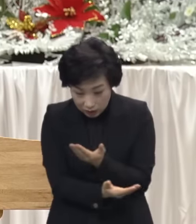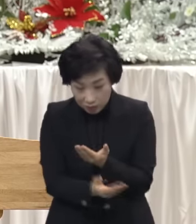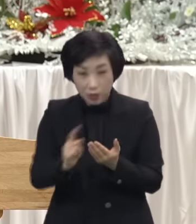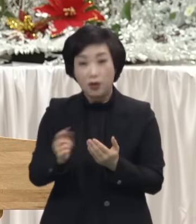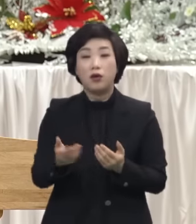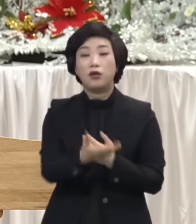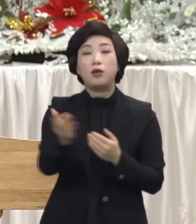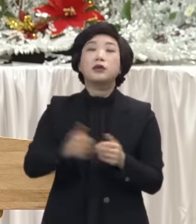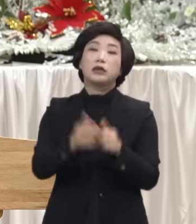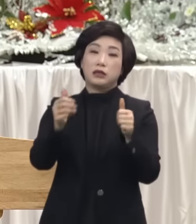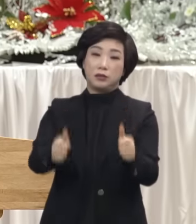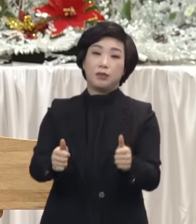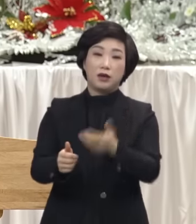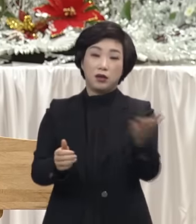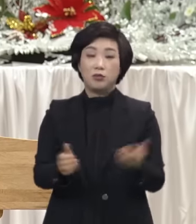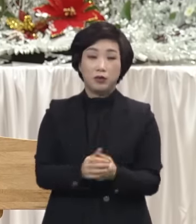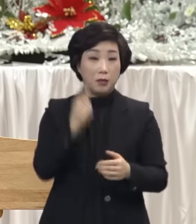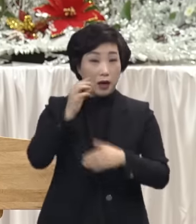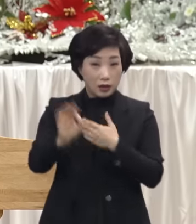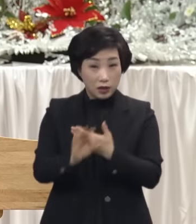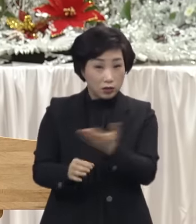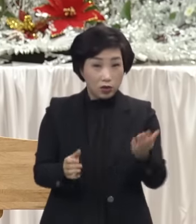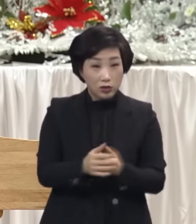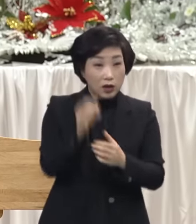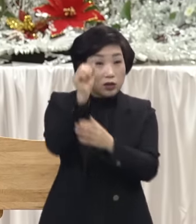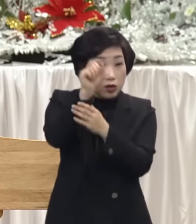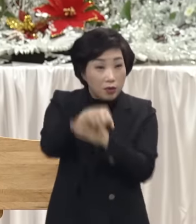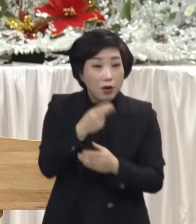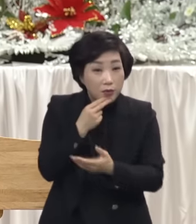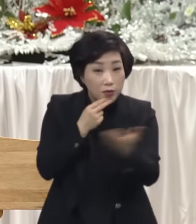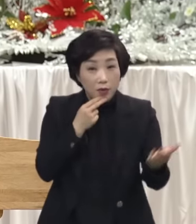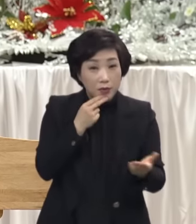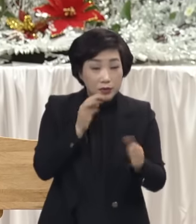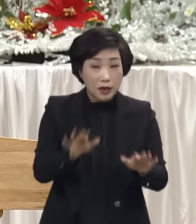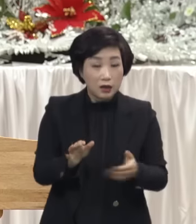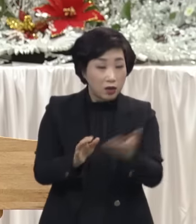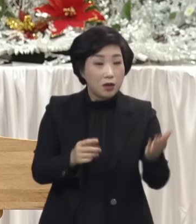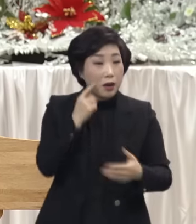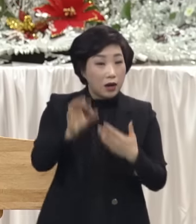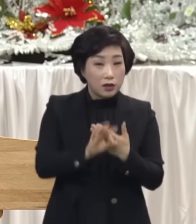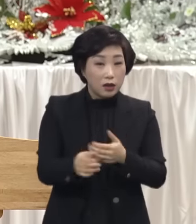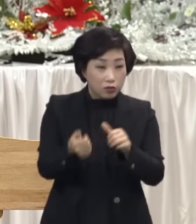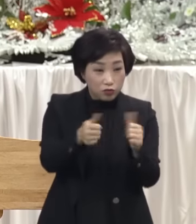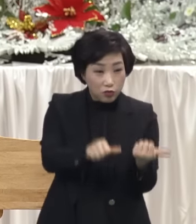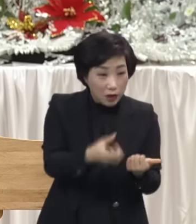만약에 내가 작품이 없다면 내게서 만약에 죽음이 있다면